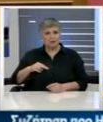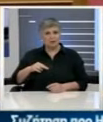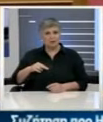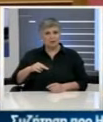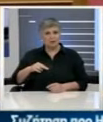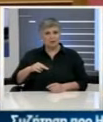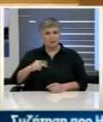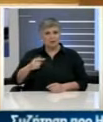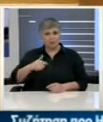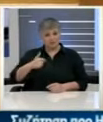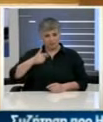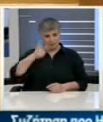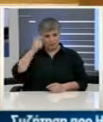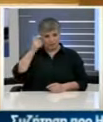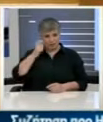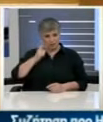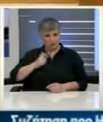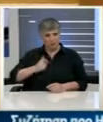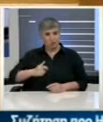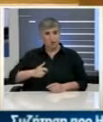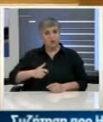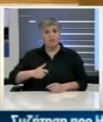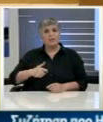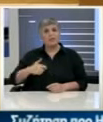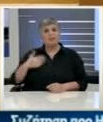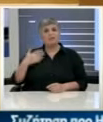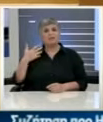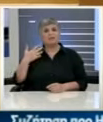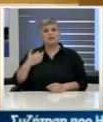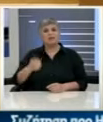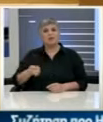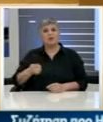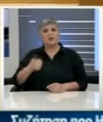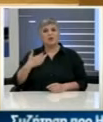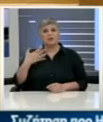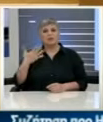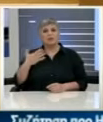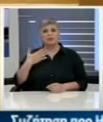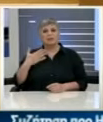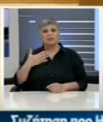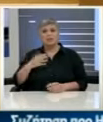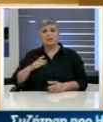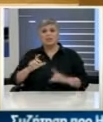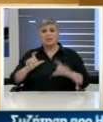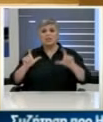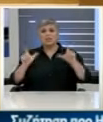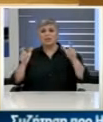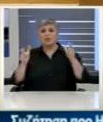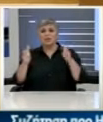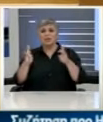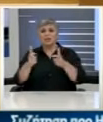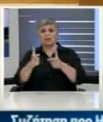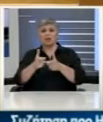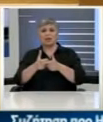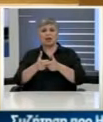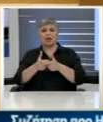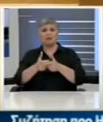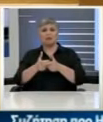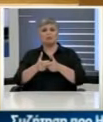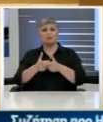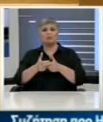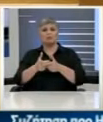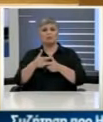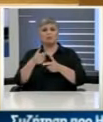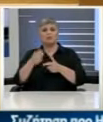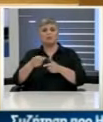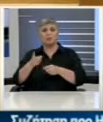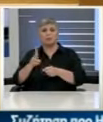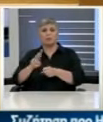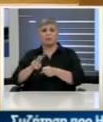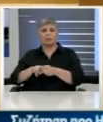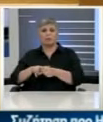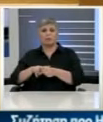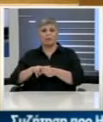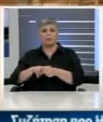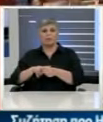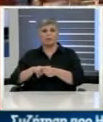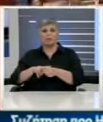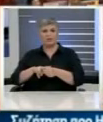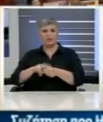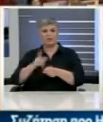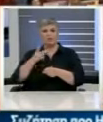κάποιον ο οποίος έχει θρηνήσει θύματα από αυτή την τροπολογία λοιπόν από κει και